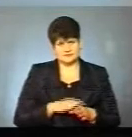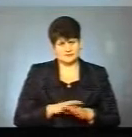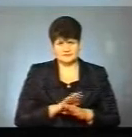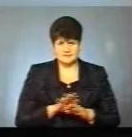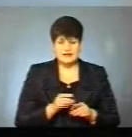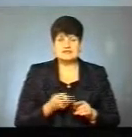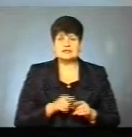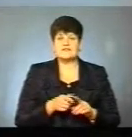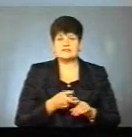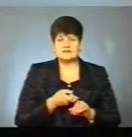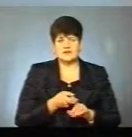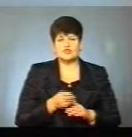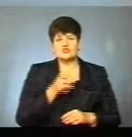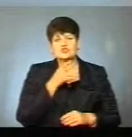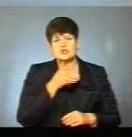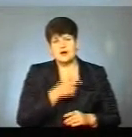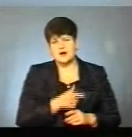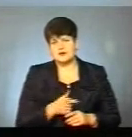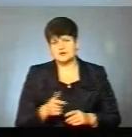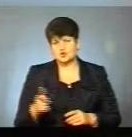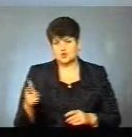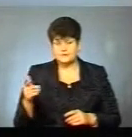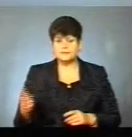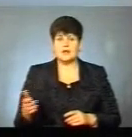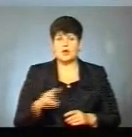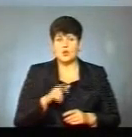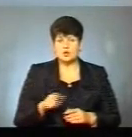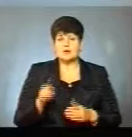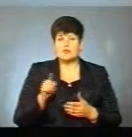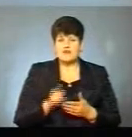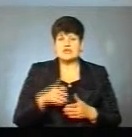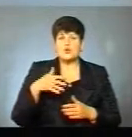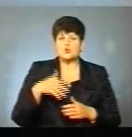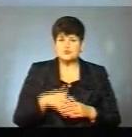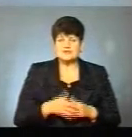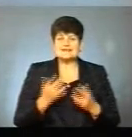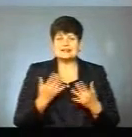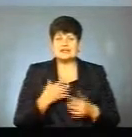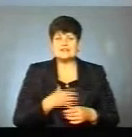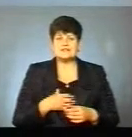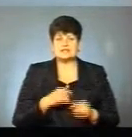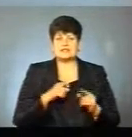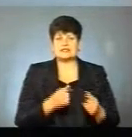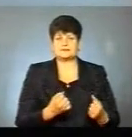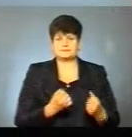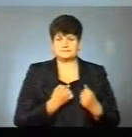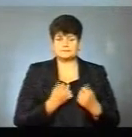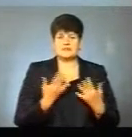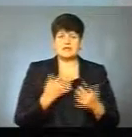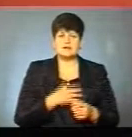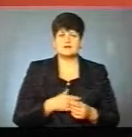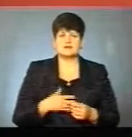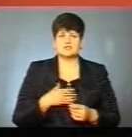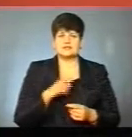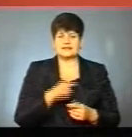все пов'язано з часом. Я ще раз повторюся, що люди повинні розуміти, наскільки важлива для них безпека, наскільки важливе для